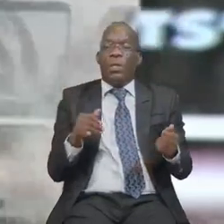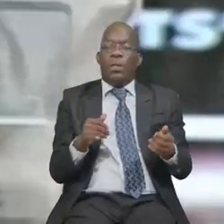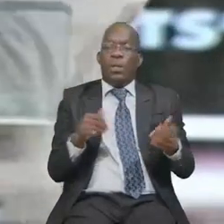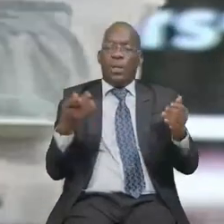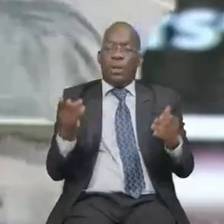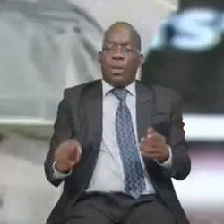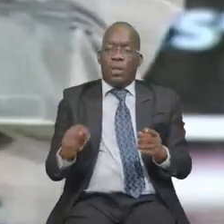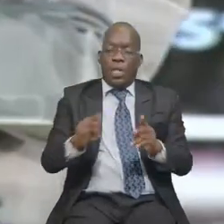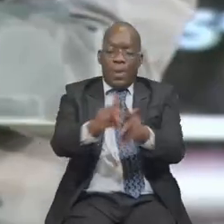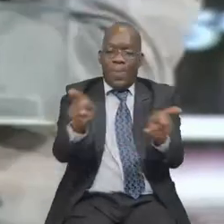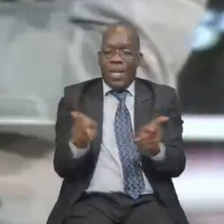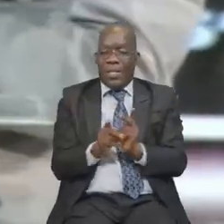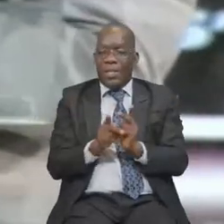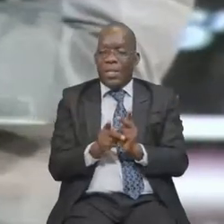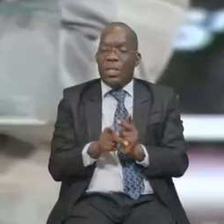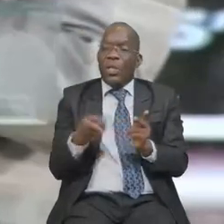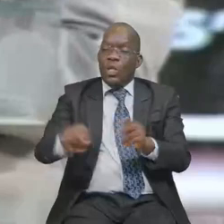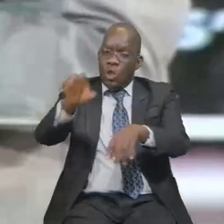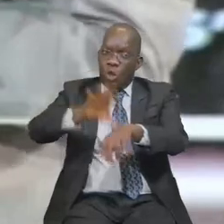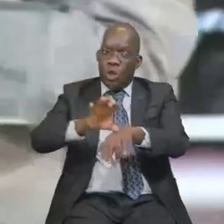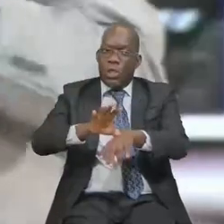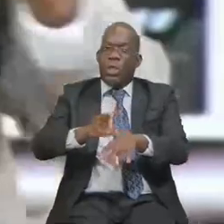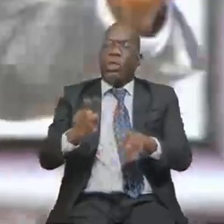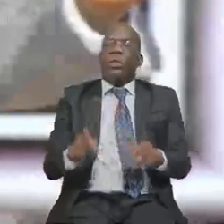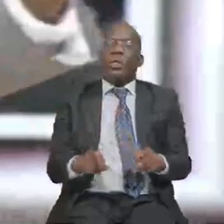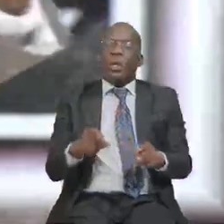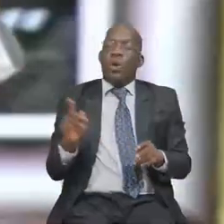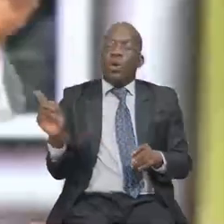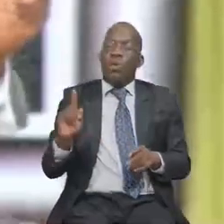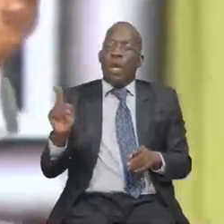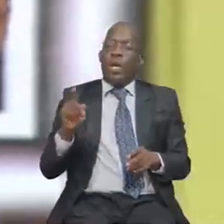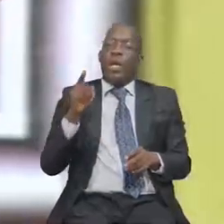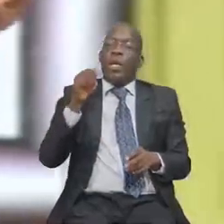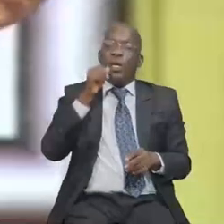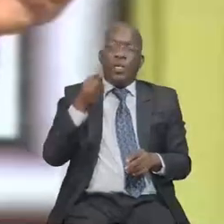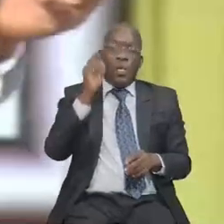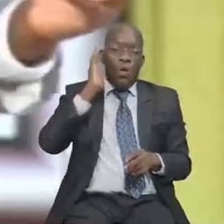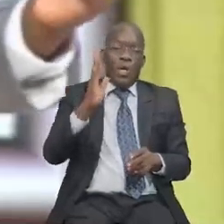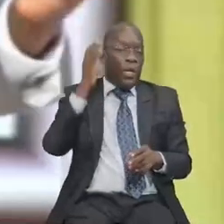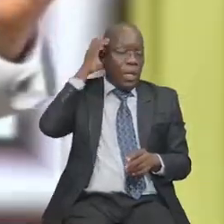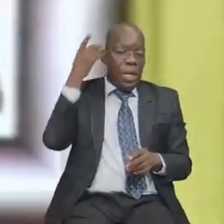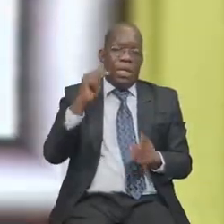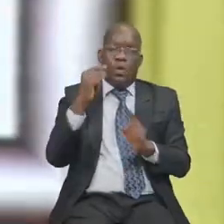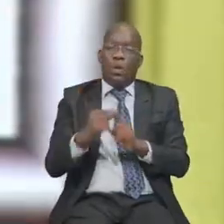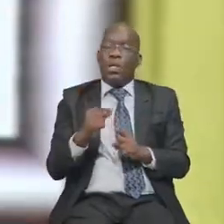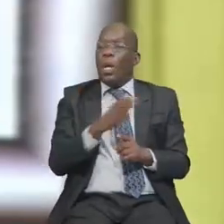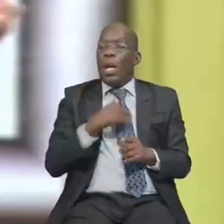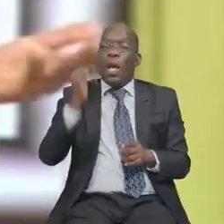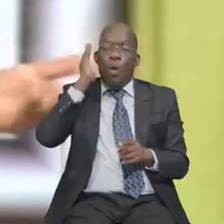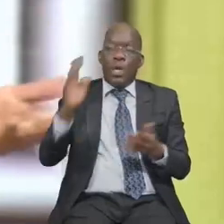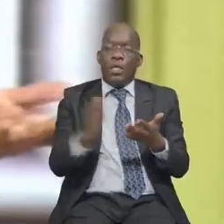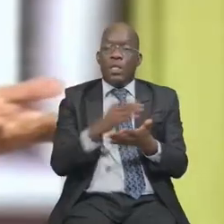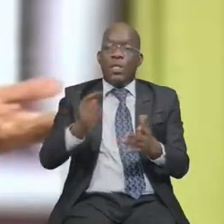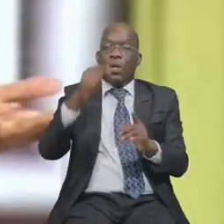et le lieu, le bâtiment d'église où elle va écouter cette parole et qu'elle va recevoir la parole que